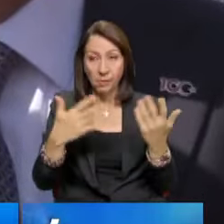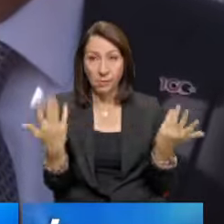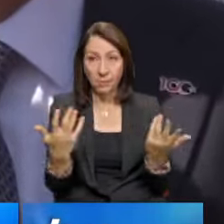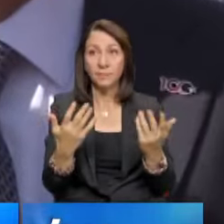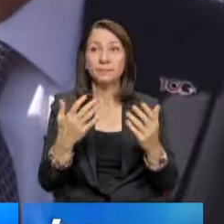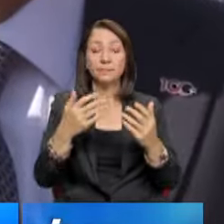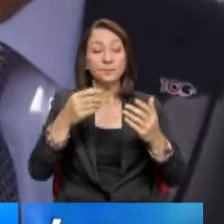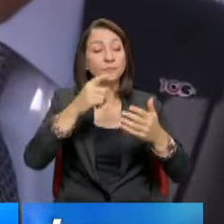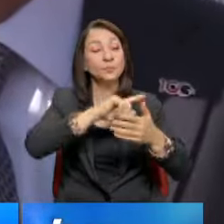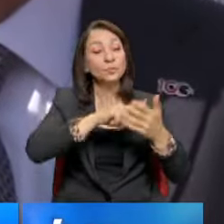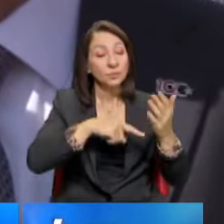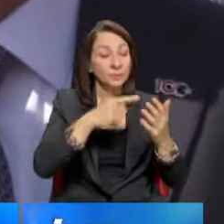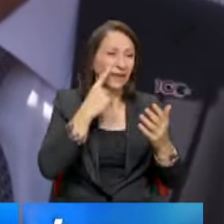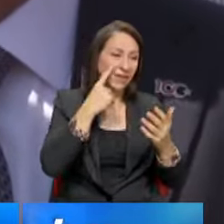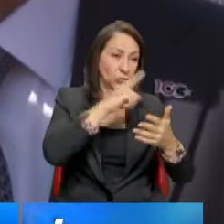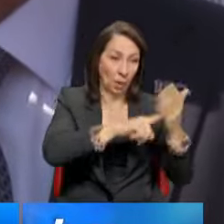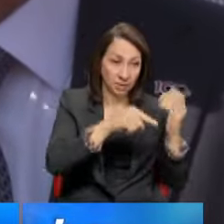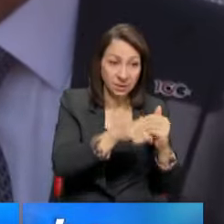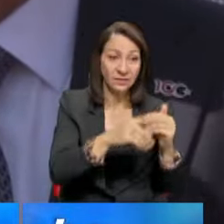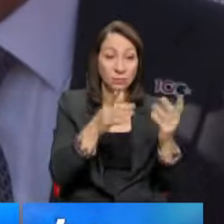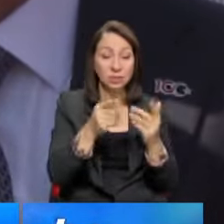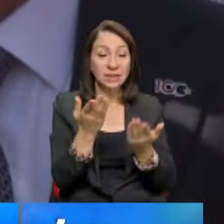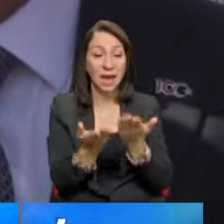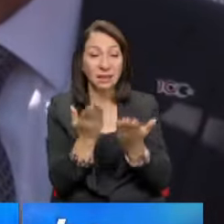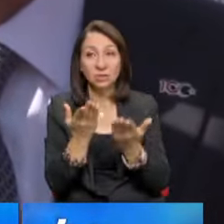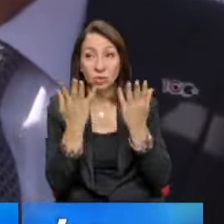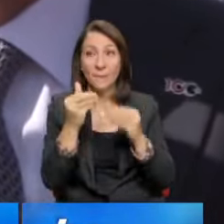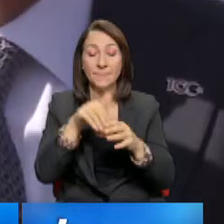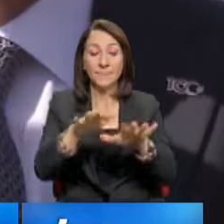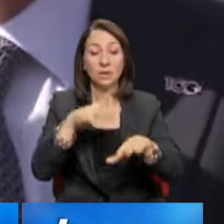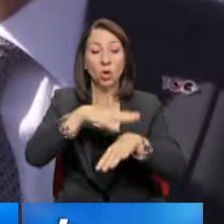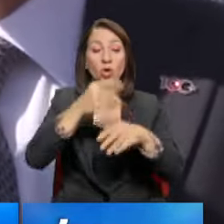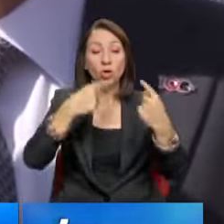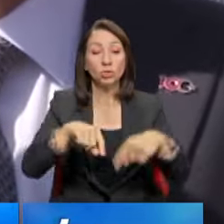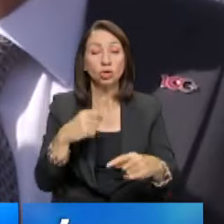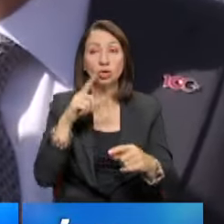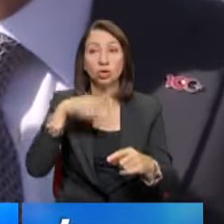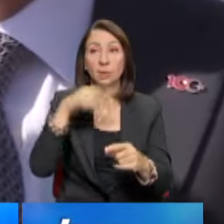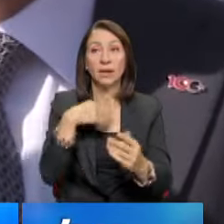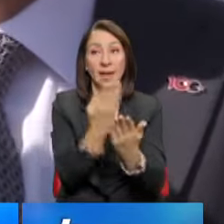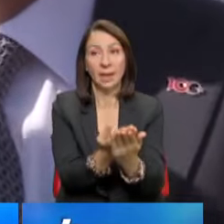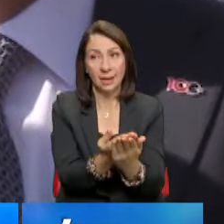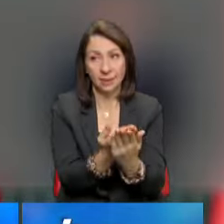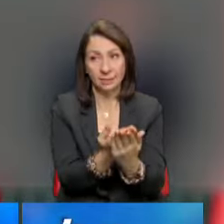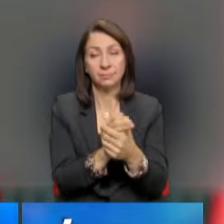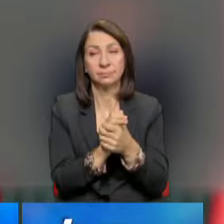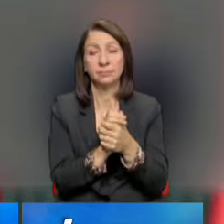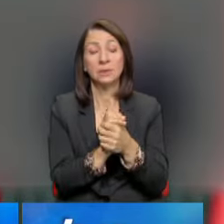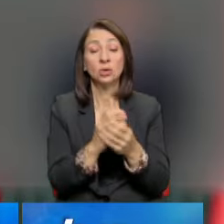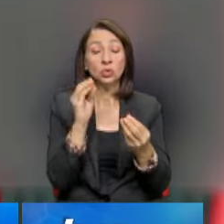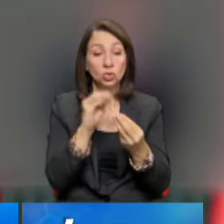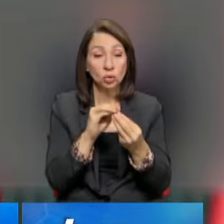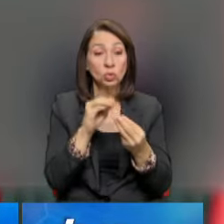hem kabinemizin hem de bunu değerlendirecek olan meclis komisyonlarımızın gündemine getireceğiz. Suç